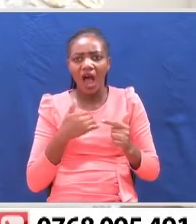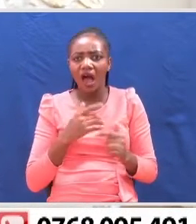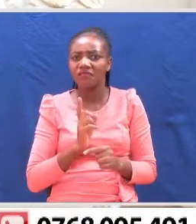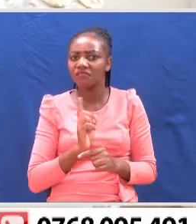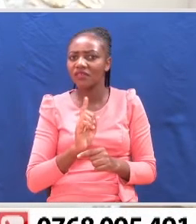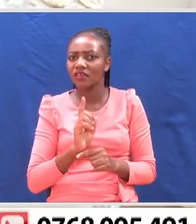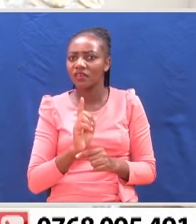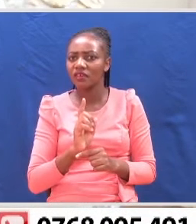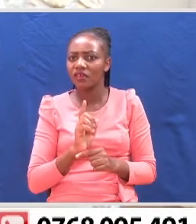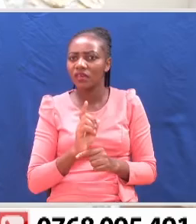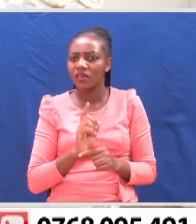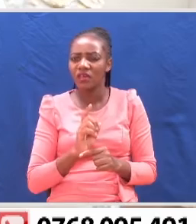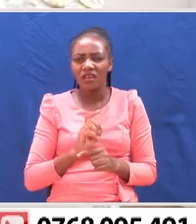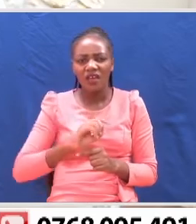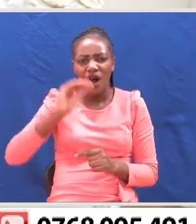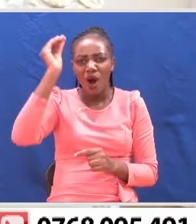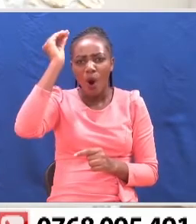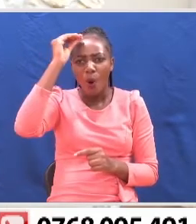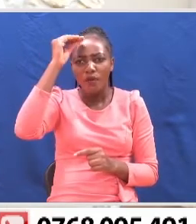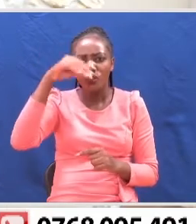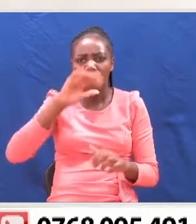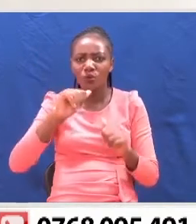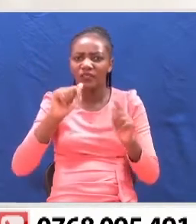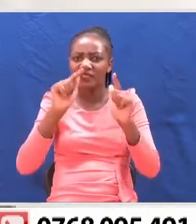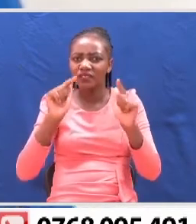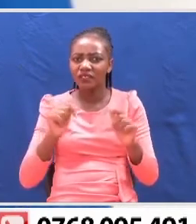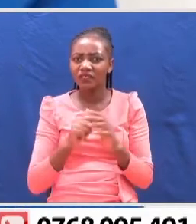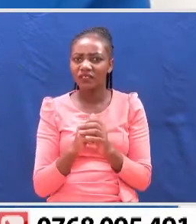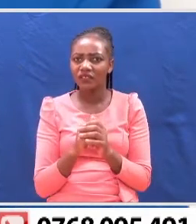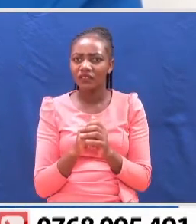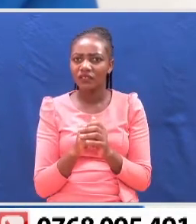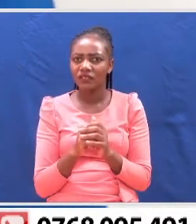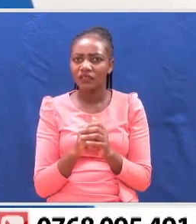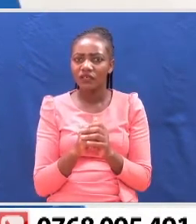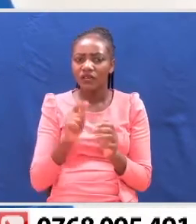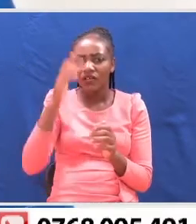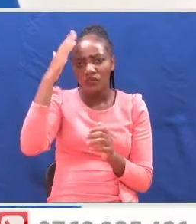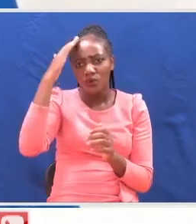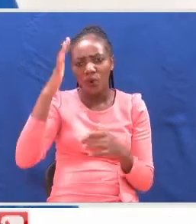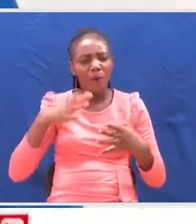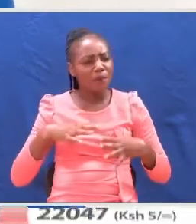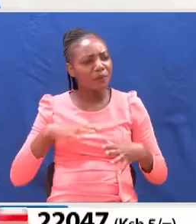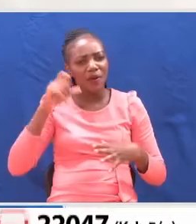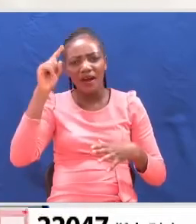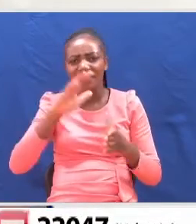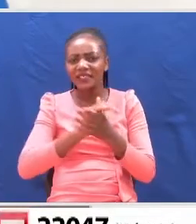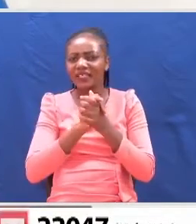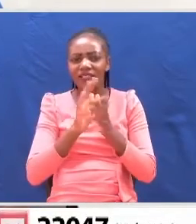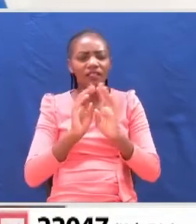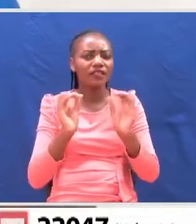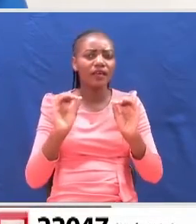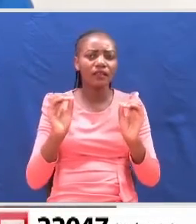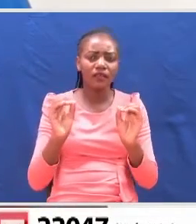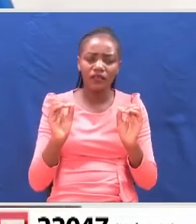nawe, tulistahili kuwa jinsi ambavyo tupo? Handshake, unajua watu wameinterpret handshake mambo. Unajua handshake